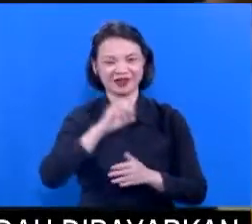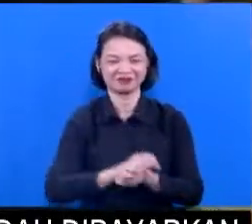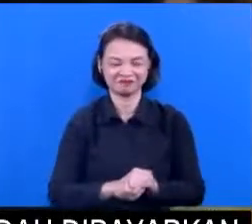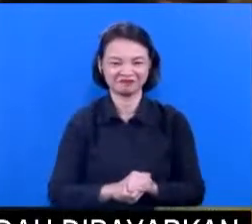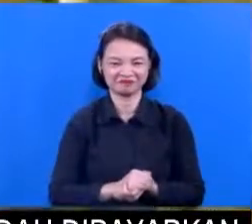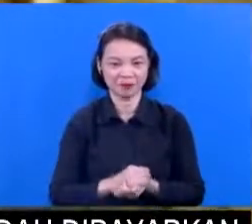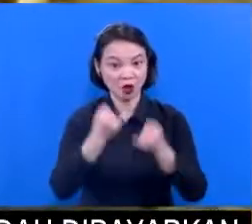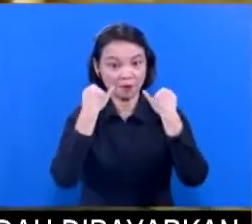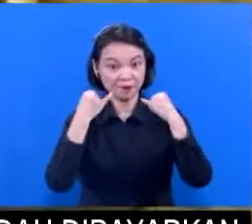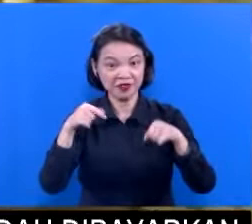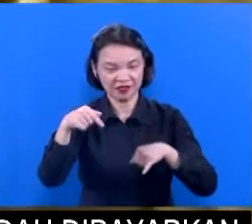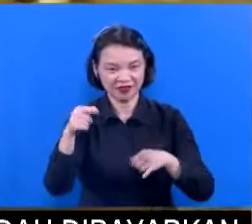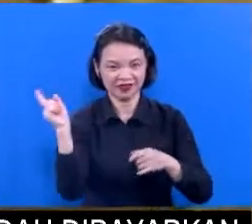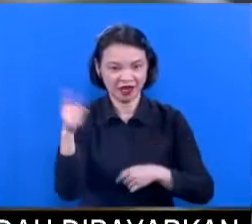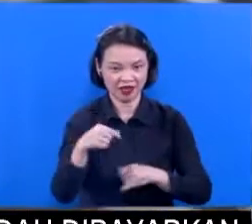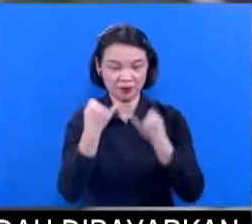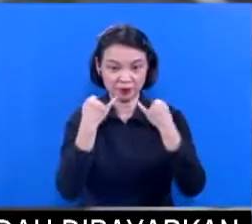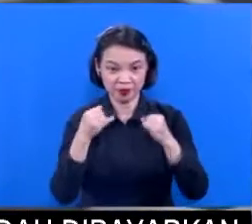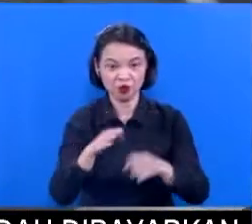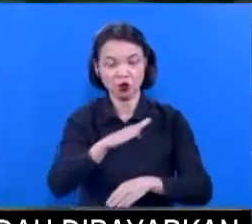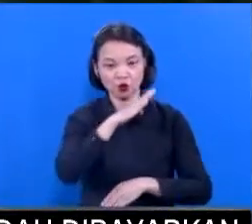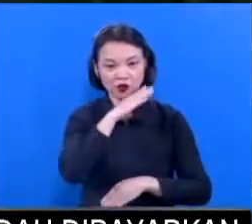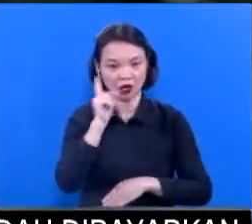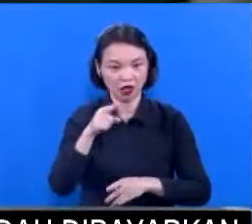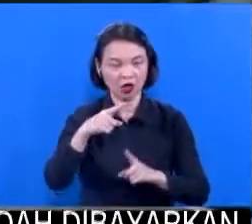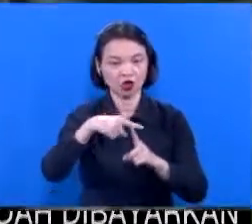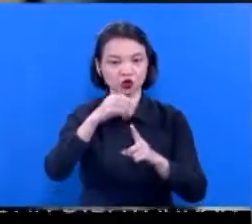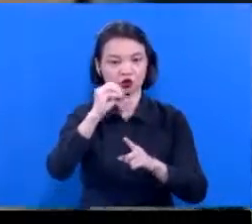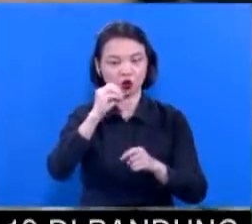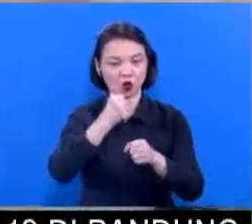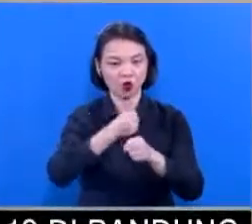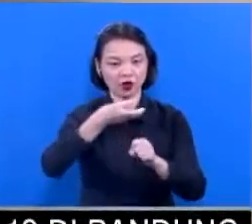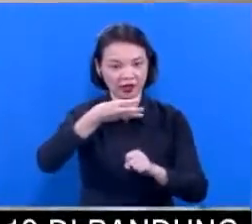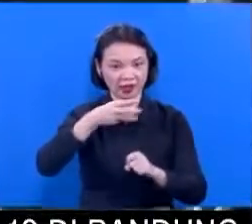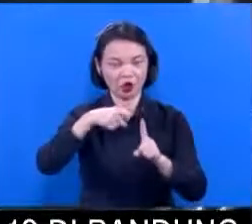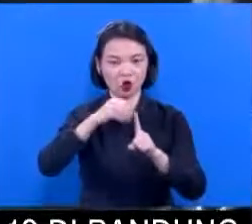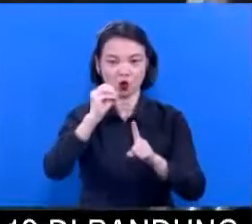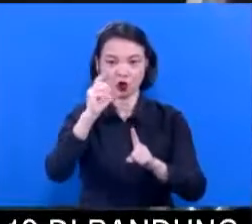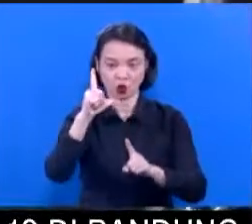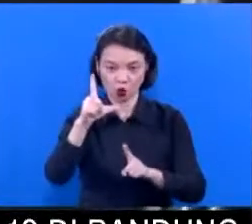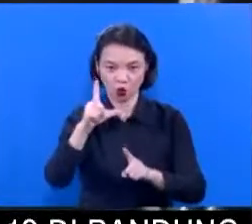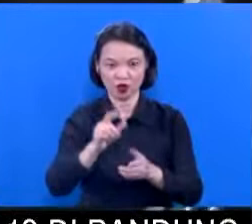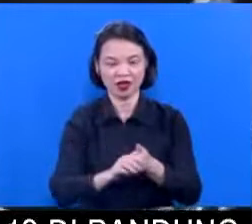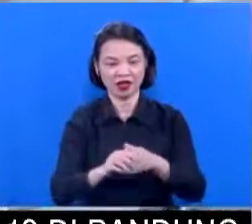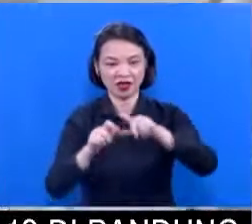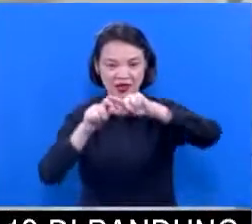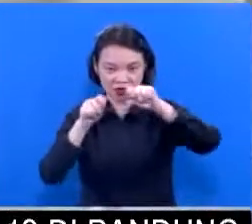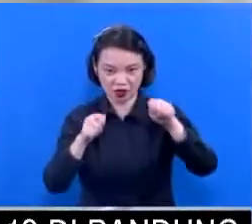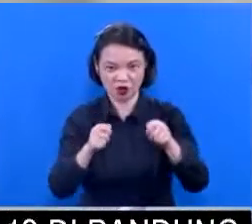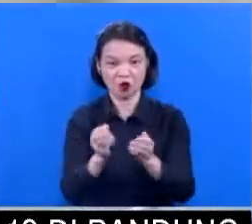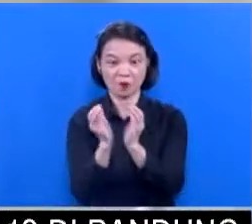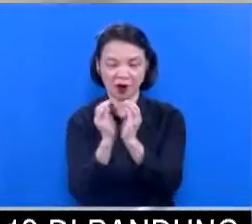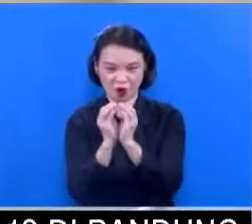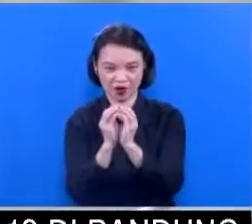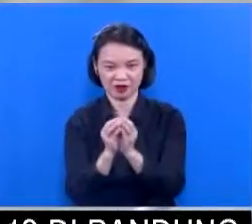Mie legendaris ini terbuat dari mie kuning, ada toge, irisan kol, dan daun bawang. Semua bahannya direbus sebentar,